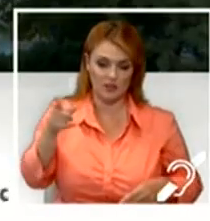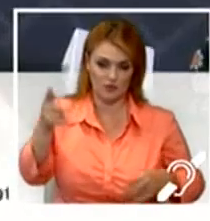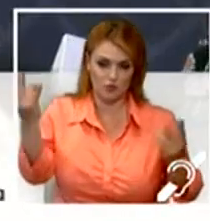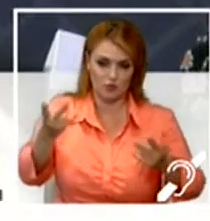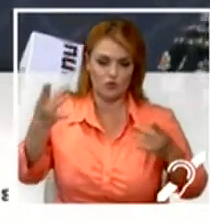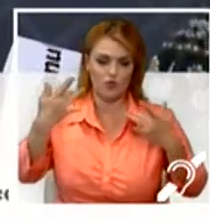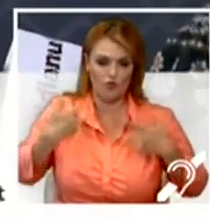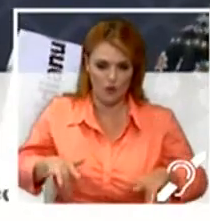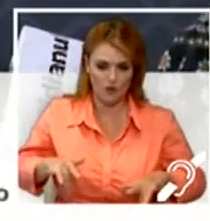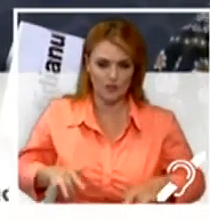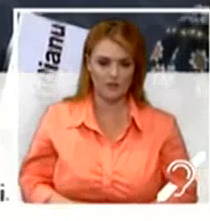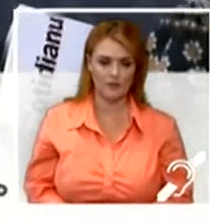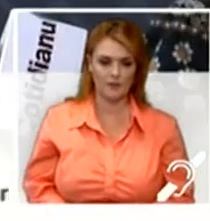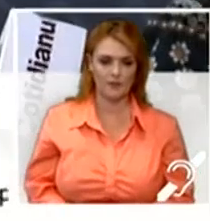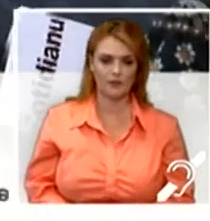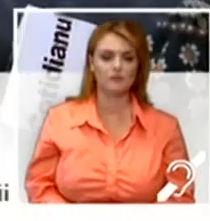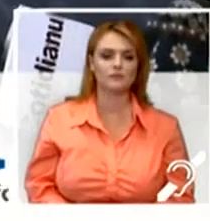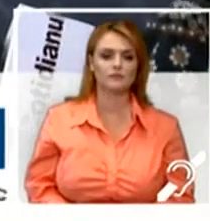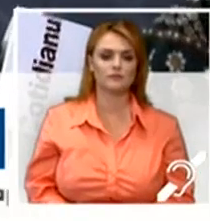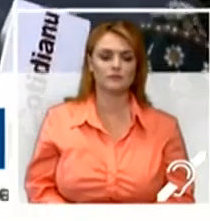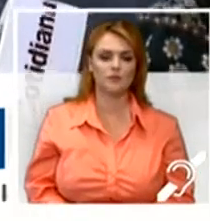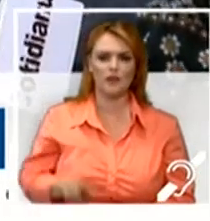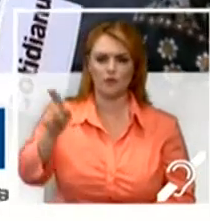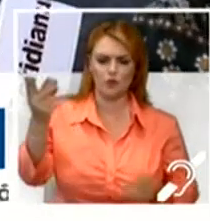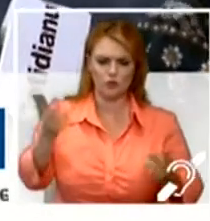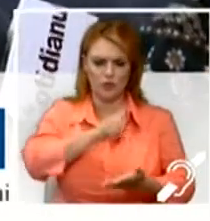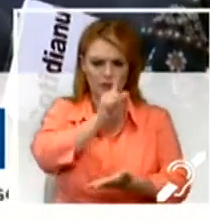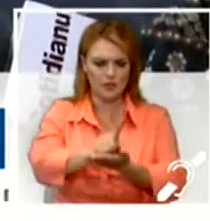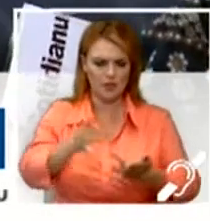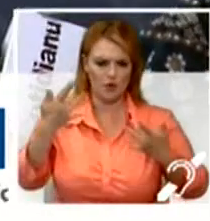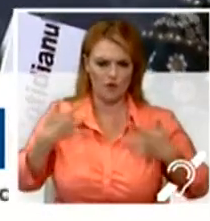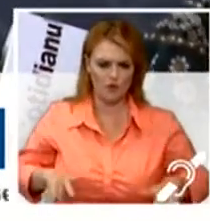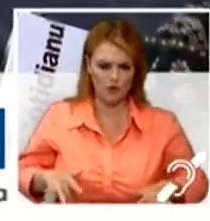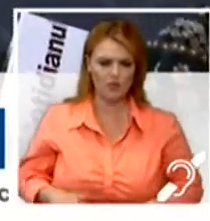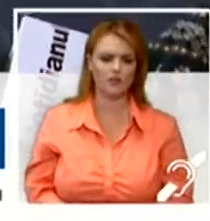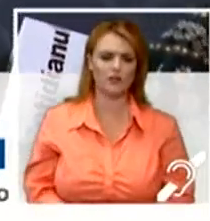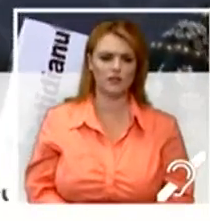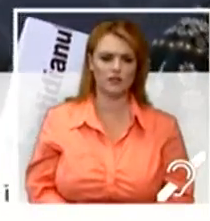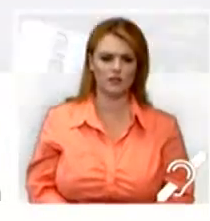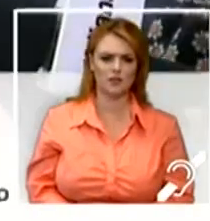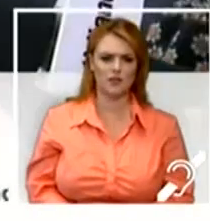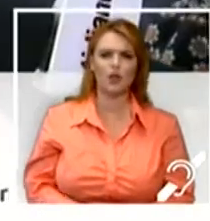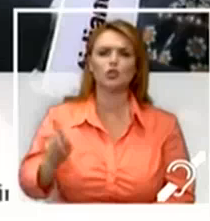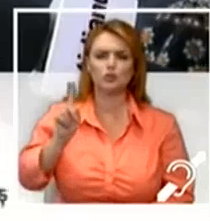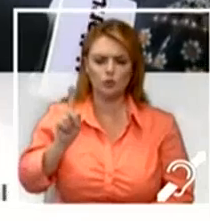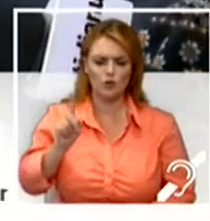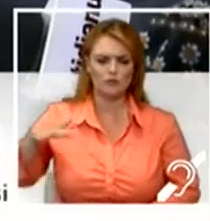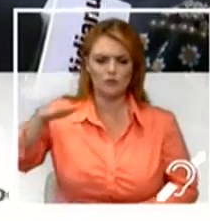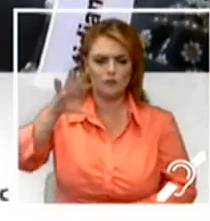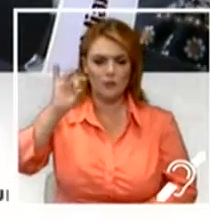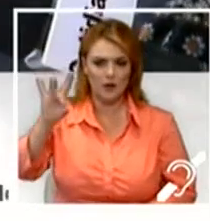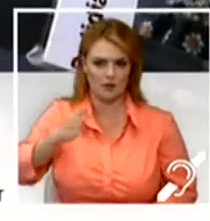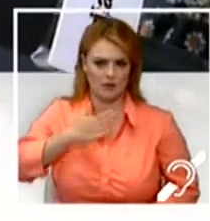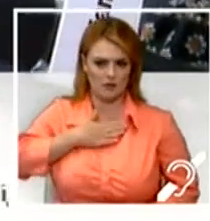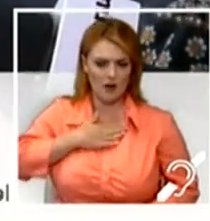de mancurt, un model de coloana a cincea, care a mai rămas, din păcate, în structuri. Iată a rămas o